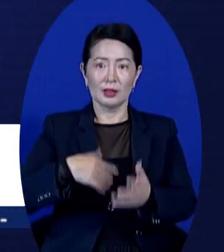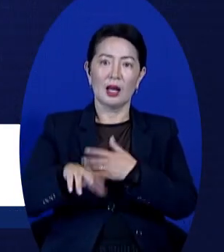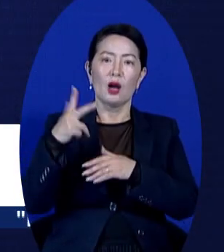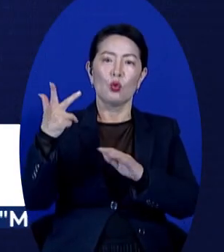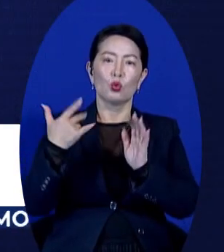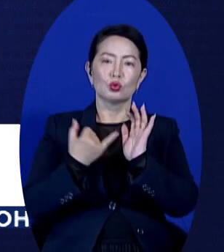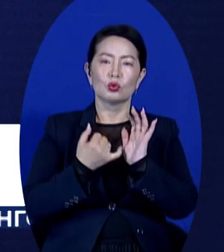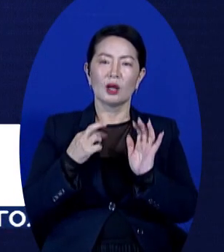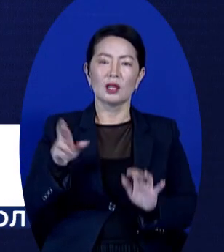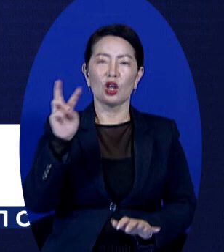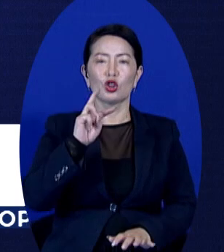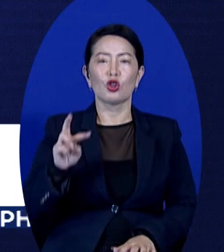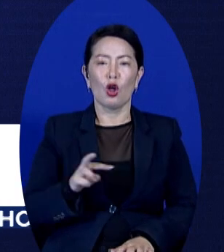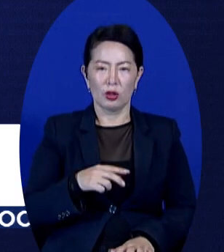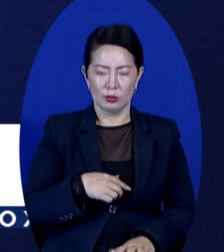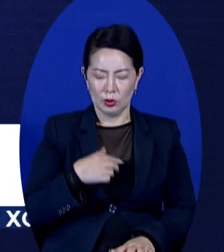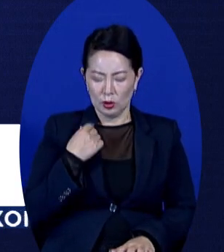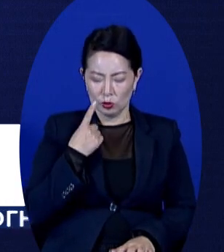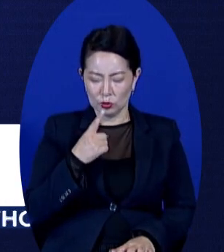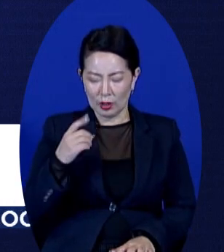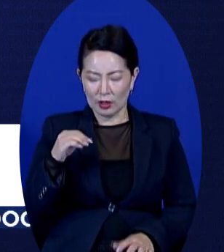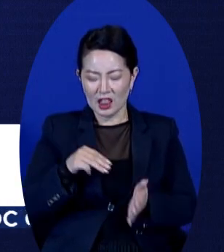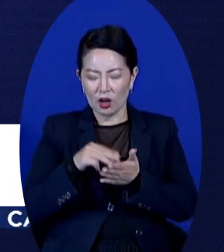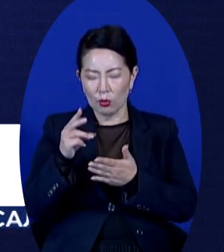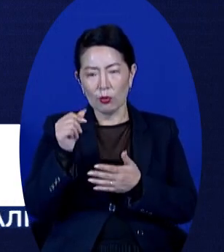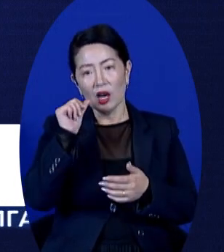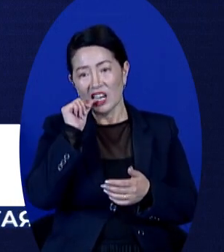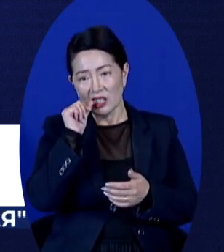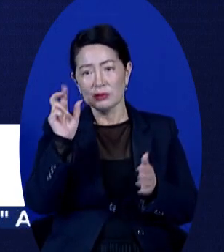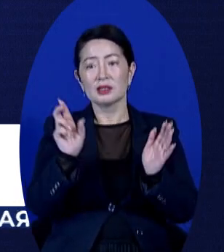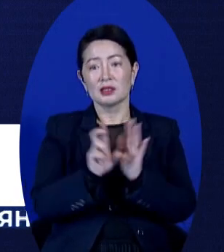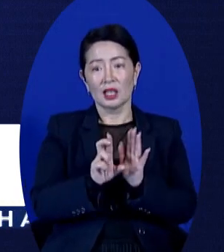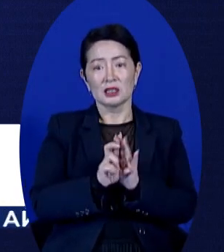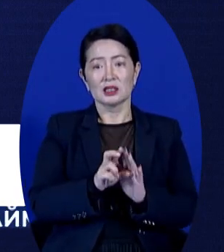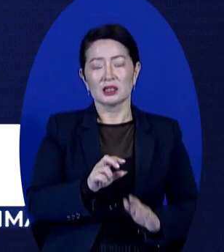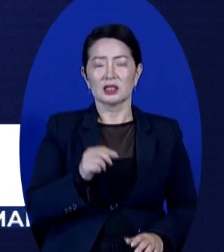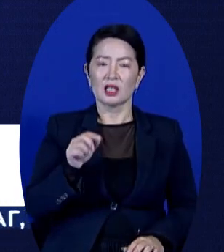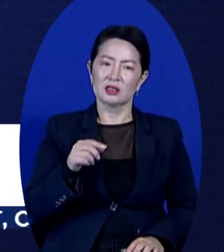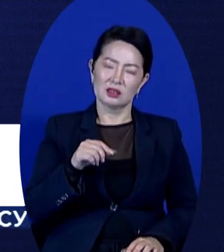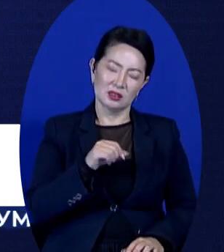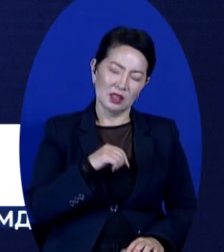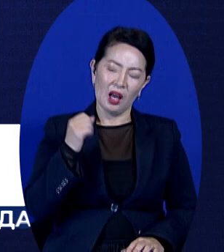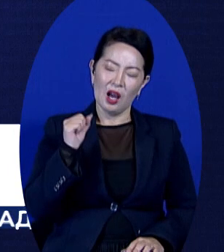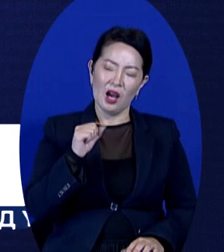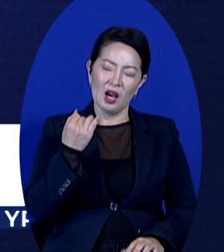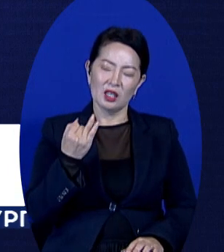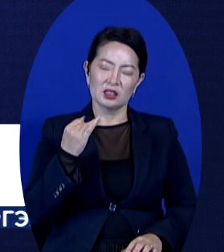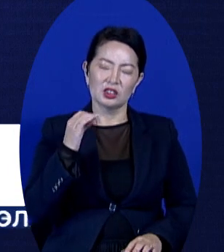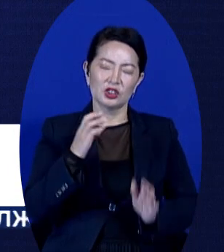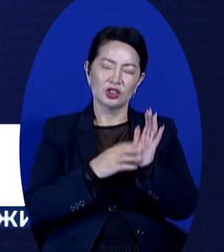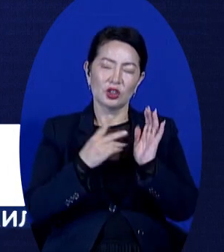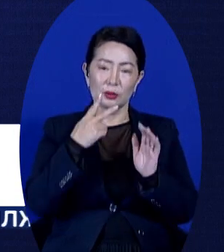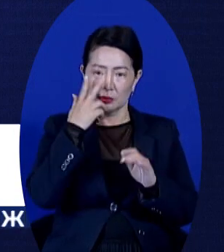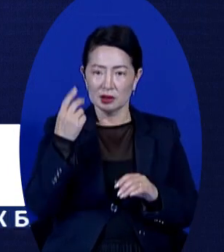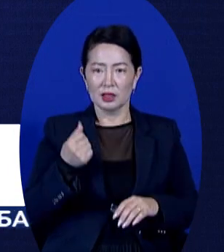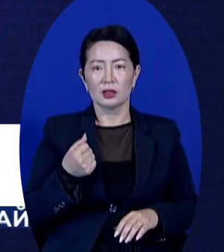сая доллар буюу 110 тэрбум төгрөгийг хэмж чадсан гэж үзэж байгаа юм. За энэ хүрээнд иргэд өргөн хэрэглээний АИ-92 автобензиний үнийг